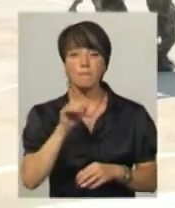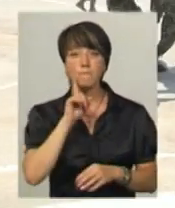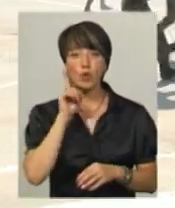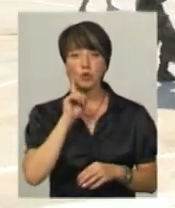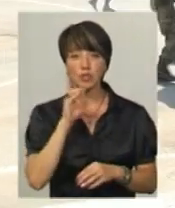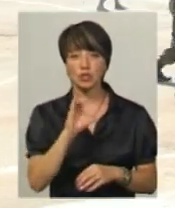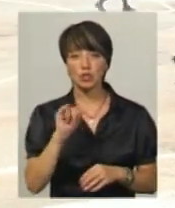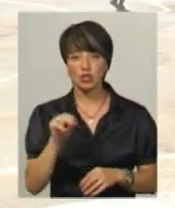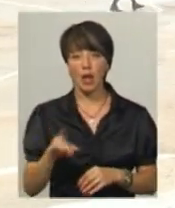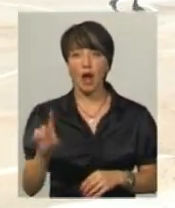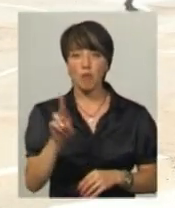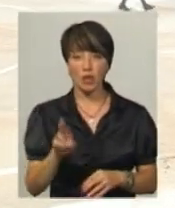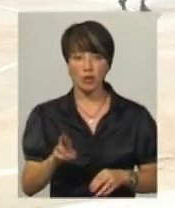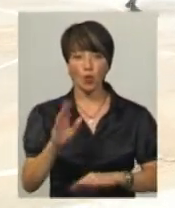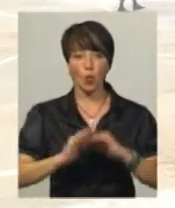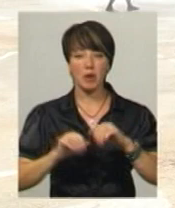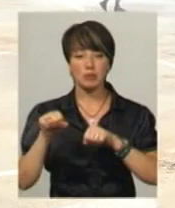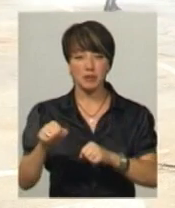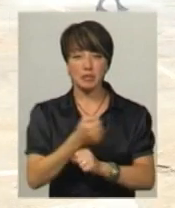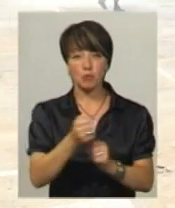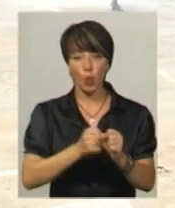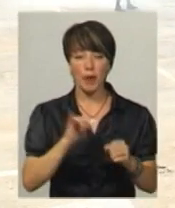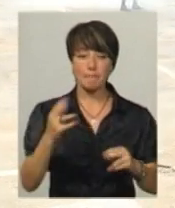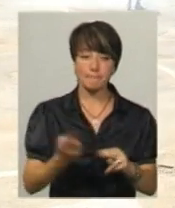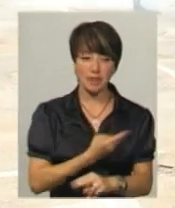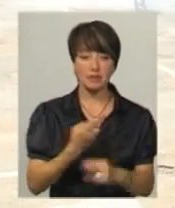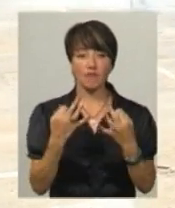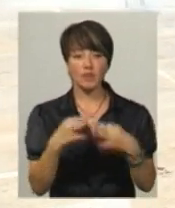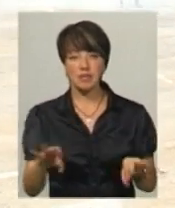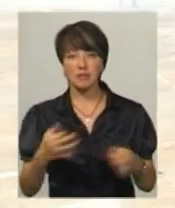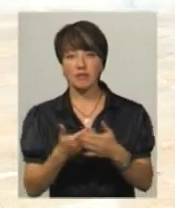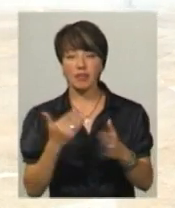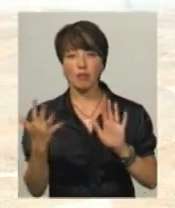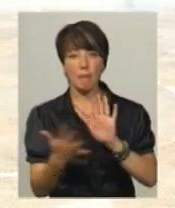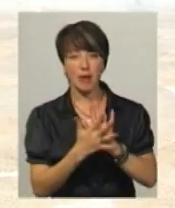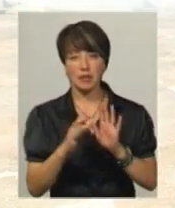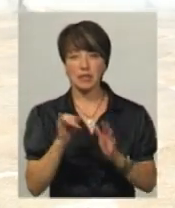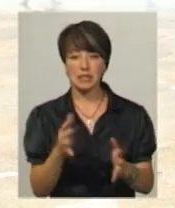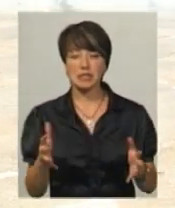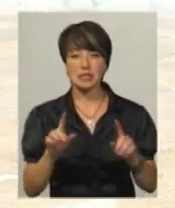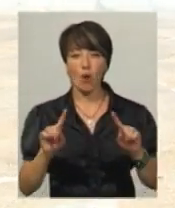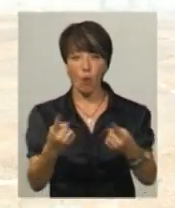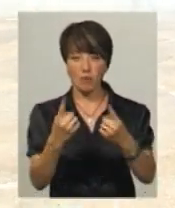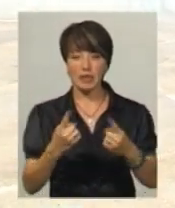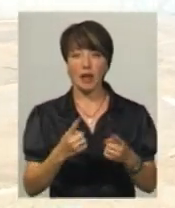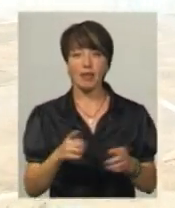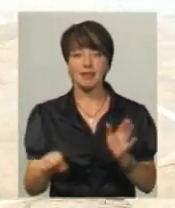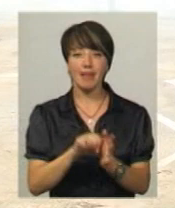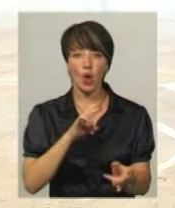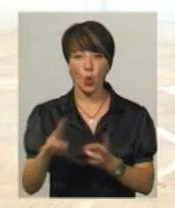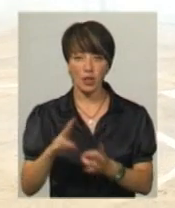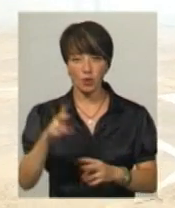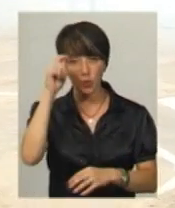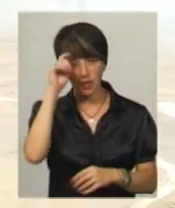молодіжної Січі Ярмолинеччини. Це рукопашний бій зі зброєю та без неї, визволення від озброєного нападника та захоплення озброєного терориста.